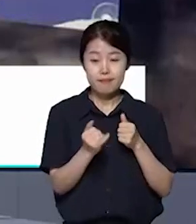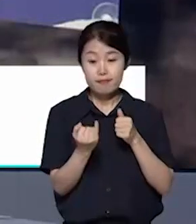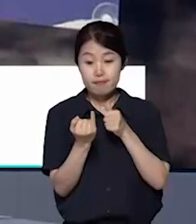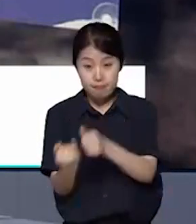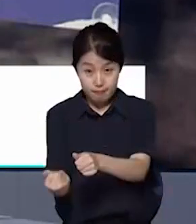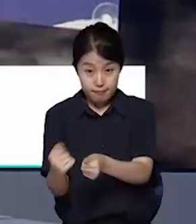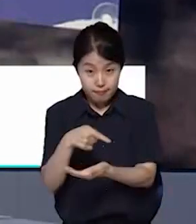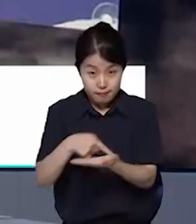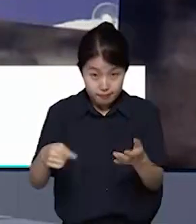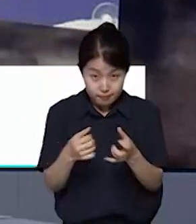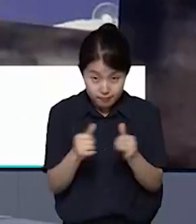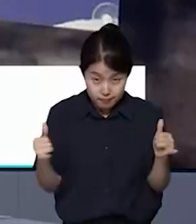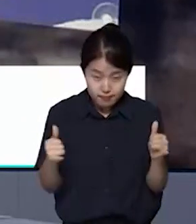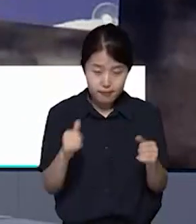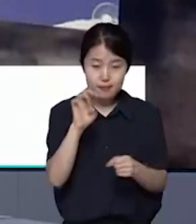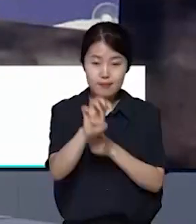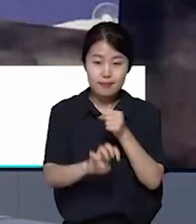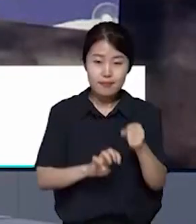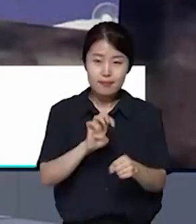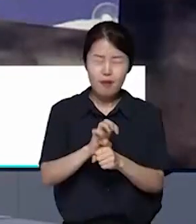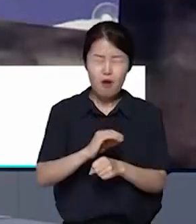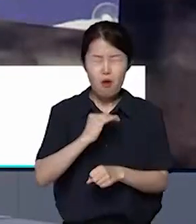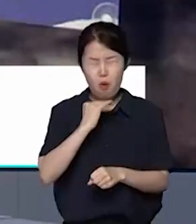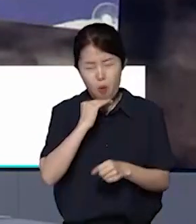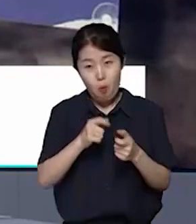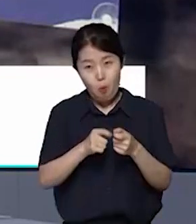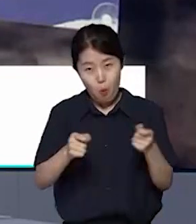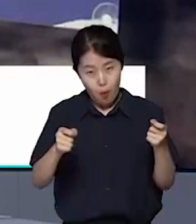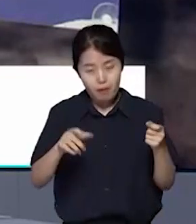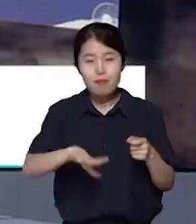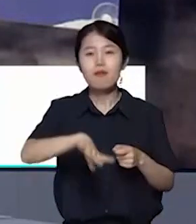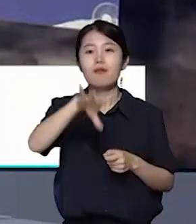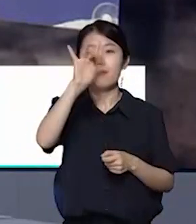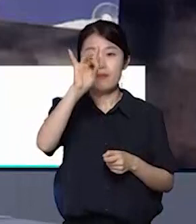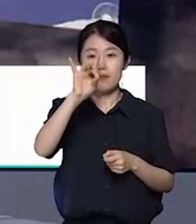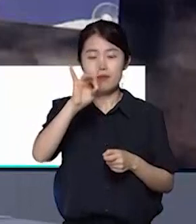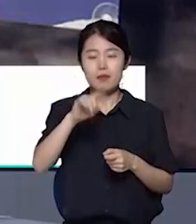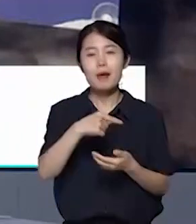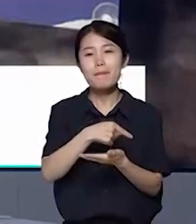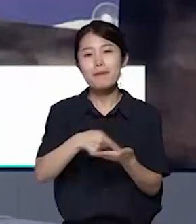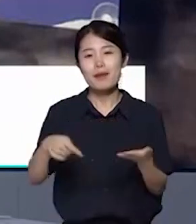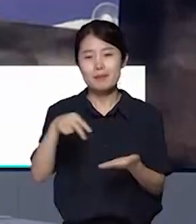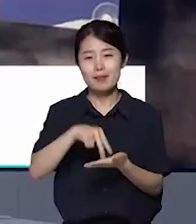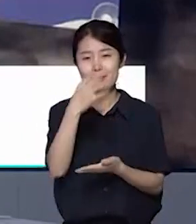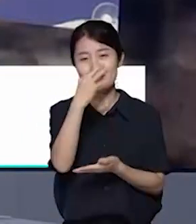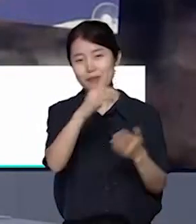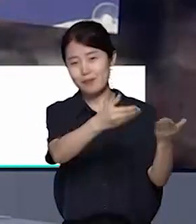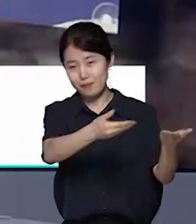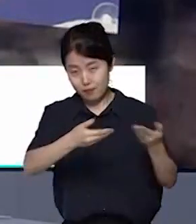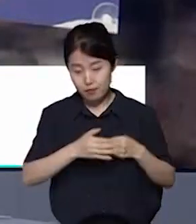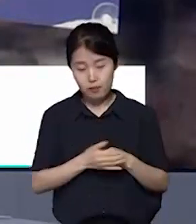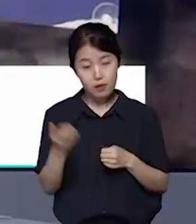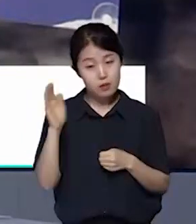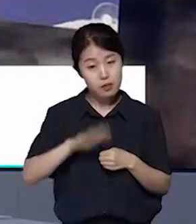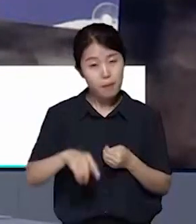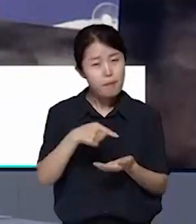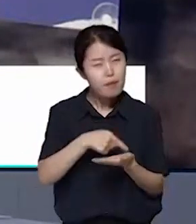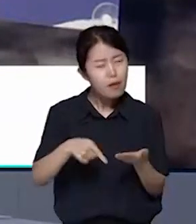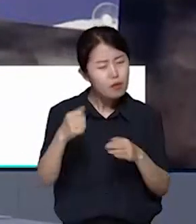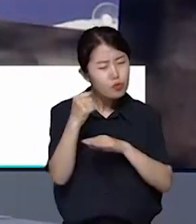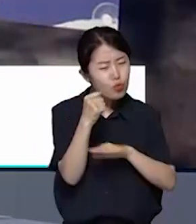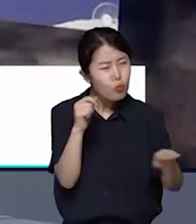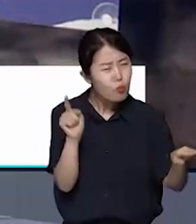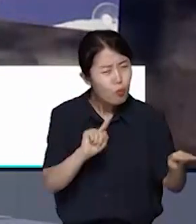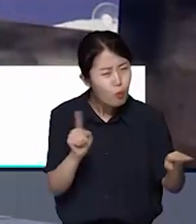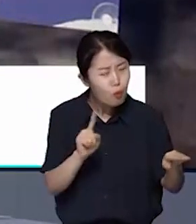이후 40여 년 만에 처음으로 피해자로 인정을 받게 된 건데요. 하지만 피해에 대한 명확한 기준이 제시되지 않아